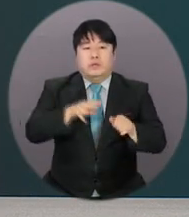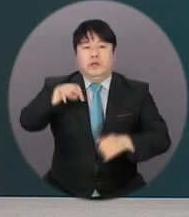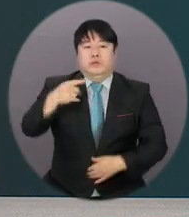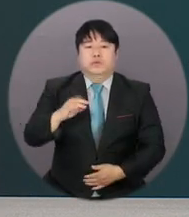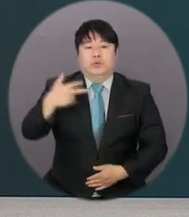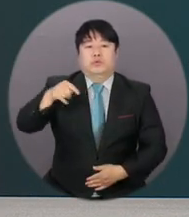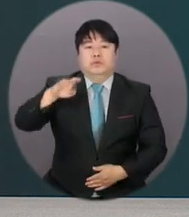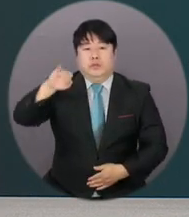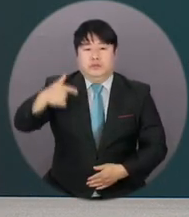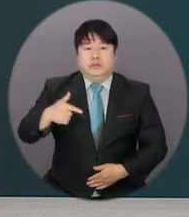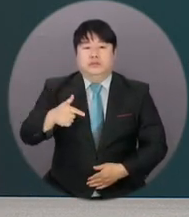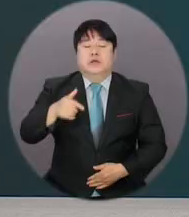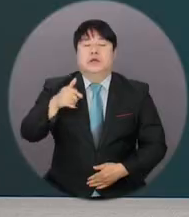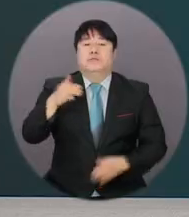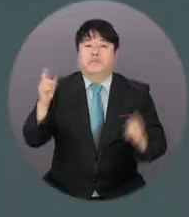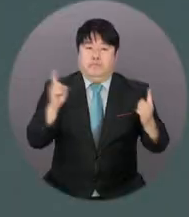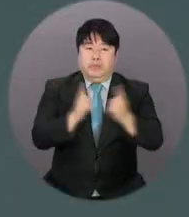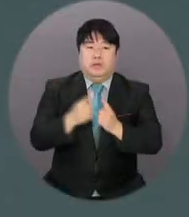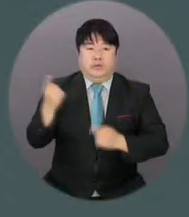기자가 만났습니다